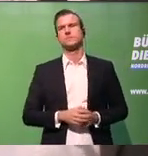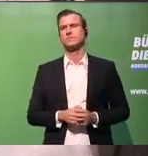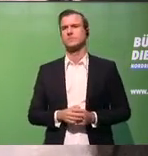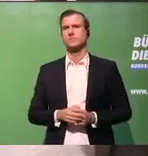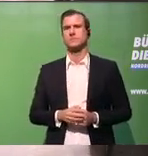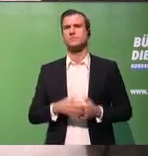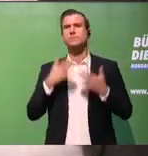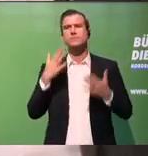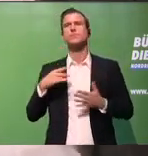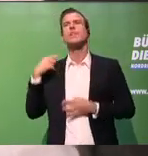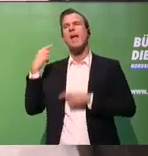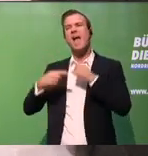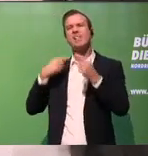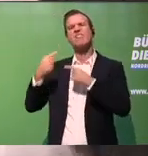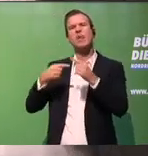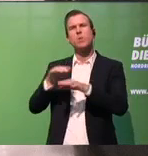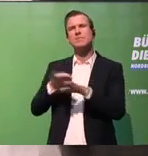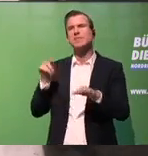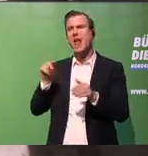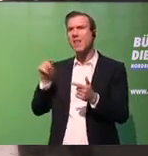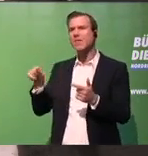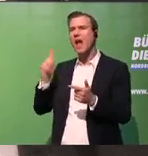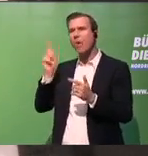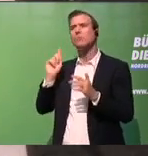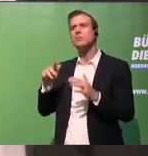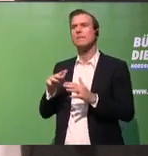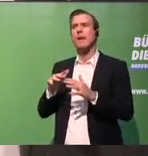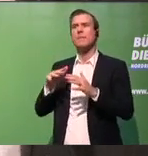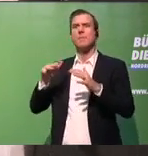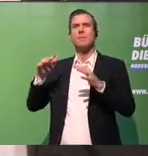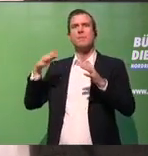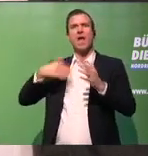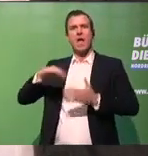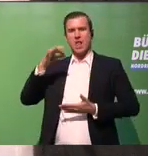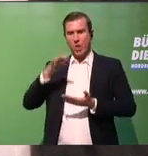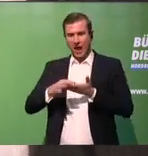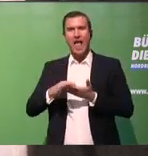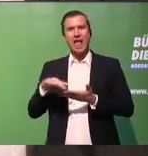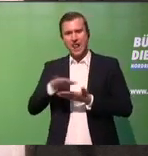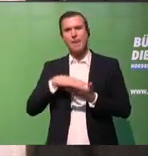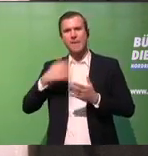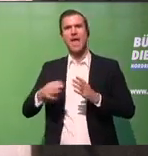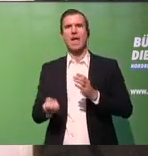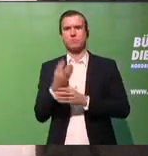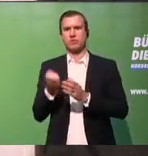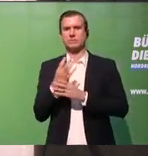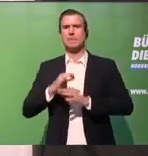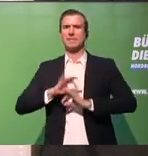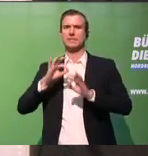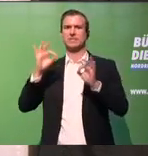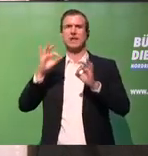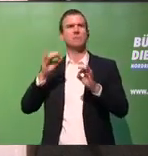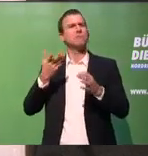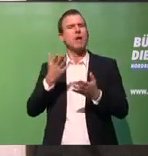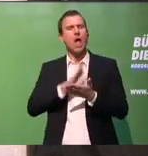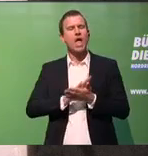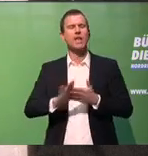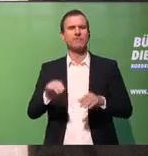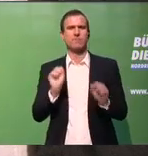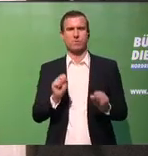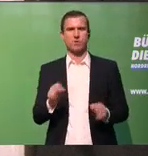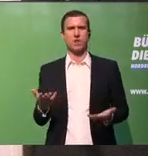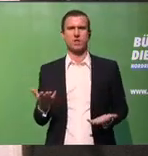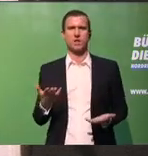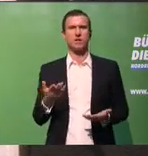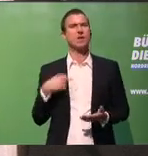Die Entwicklungsländer müssen ebenfalls mehr, anders und lokal angepasst produzieren. Das ist relativ einfach möglich. Dazu muss